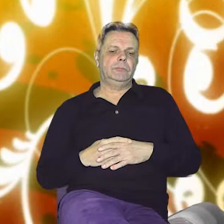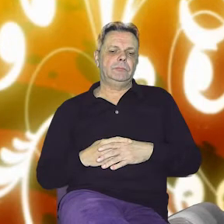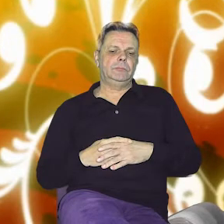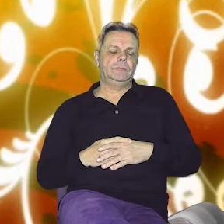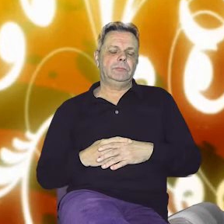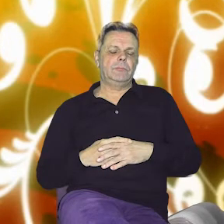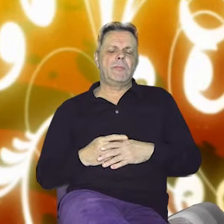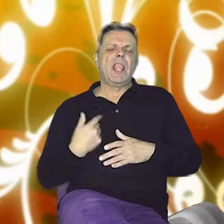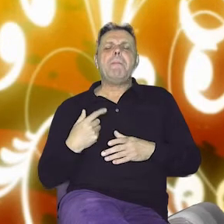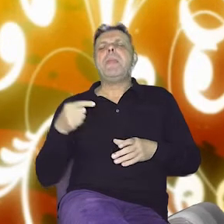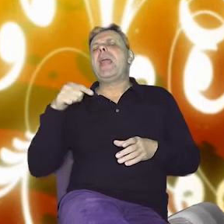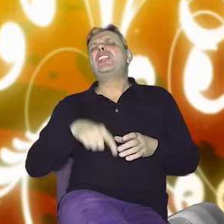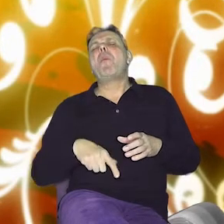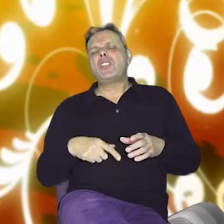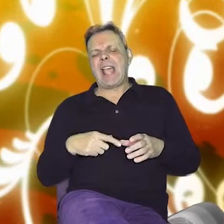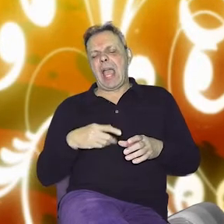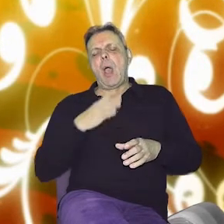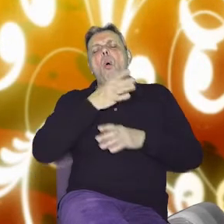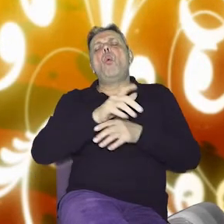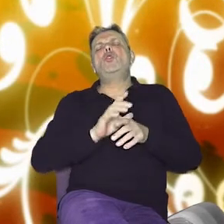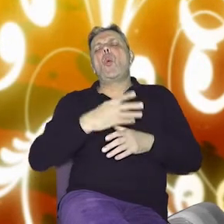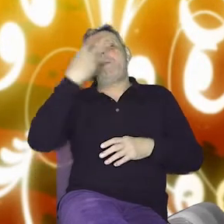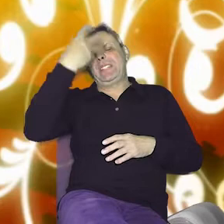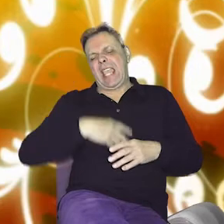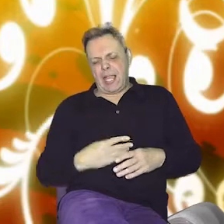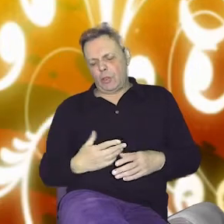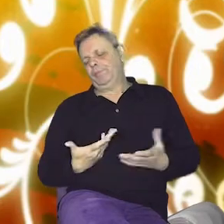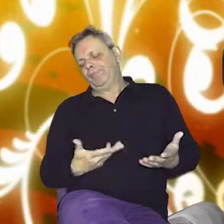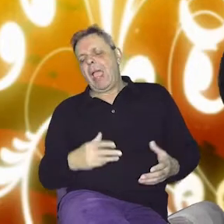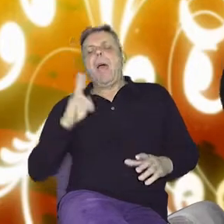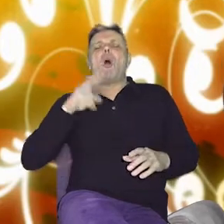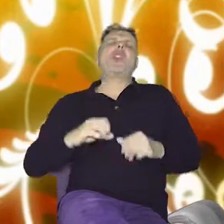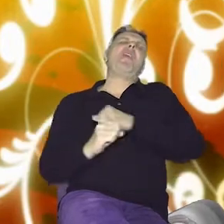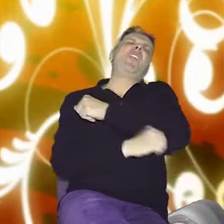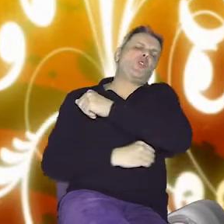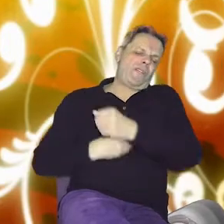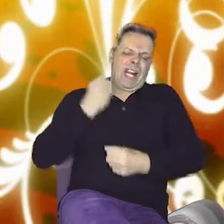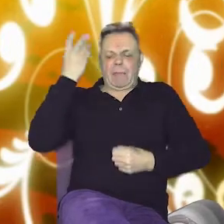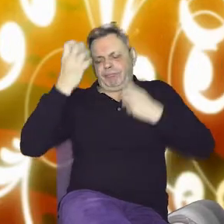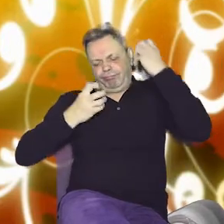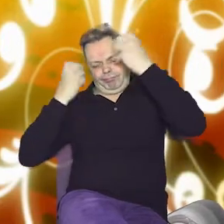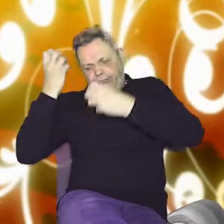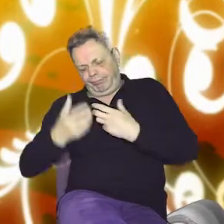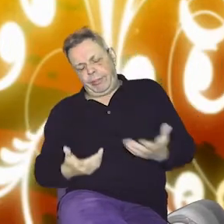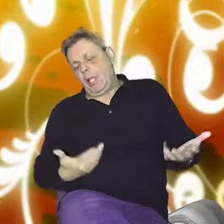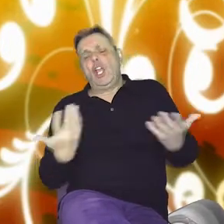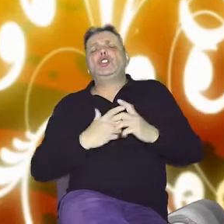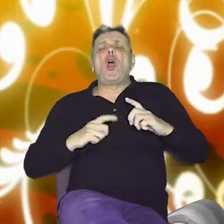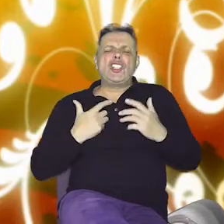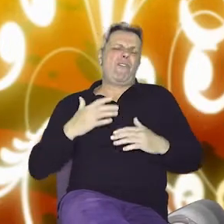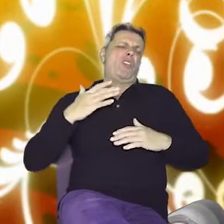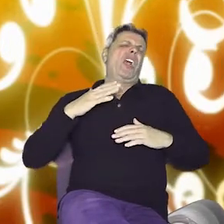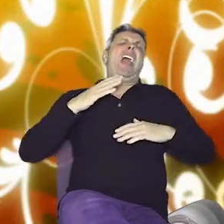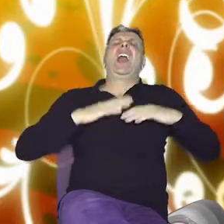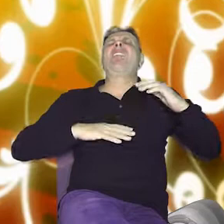Nećemo, u psihijatriju, nego u filozofiju, u teologiju i u priče, mislim uopće što je živo, što je kvaliteta